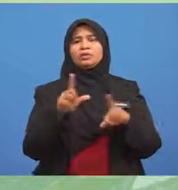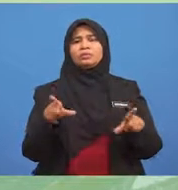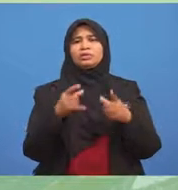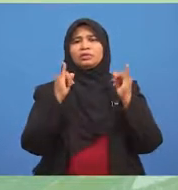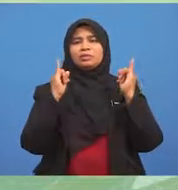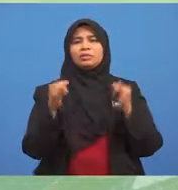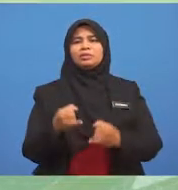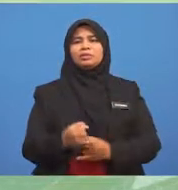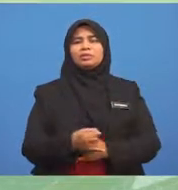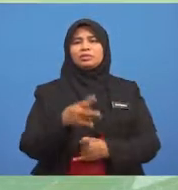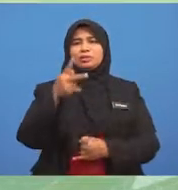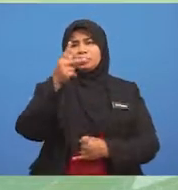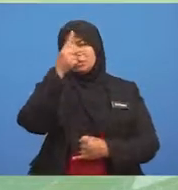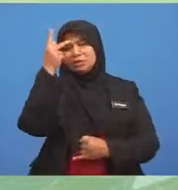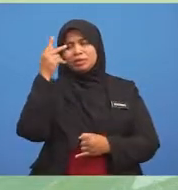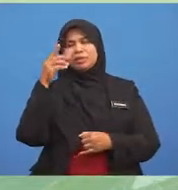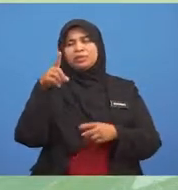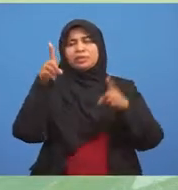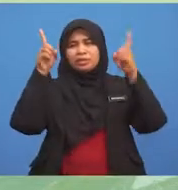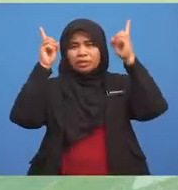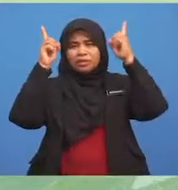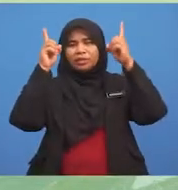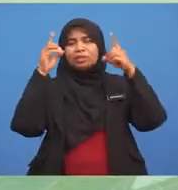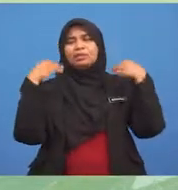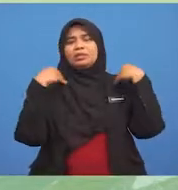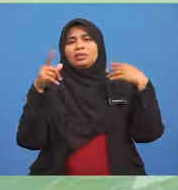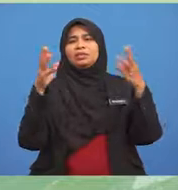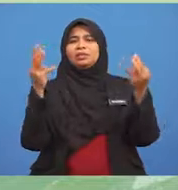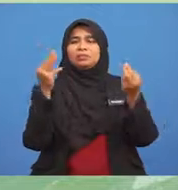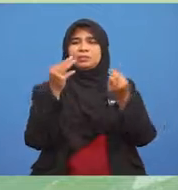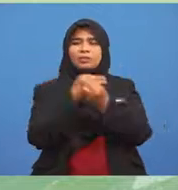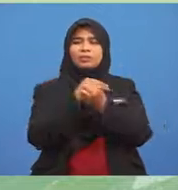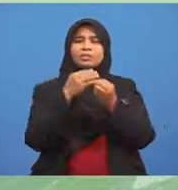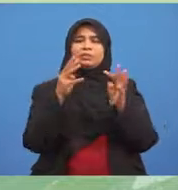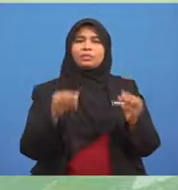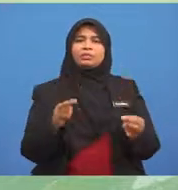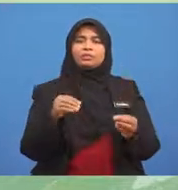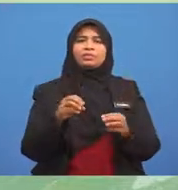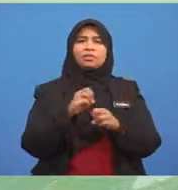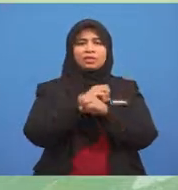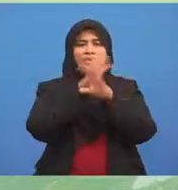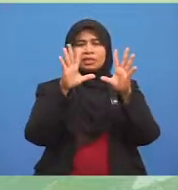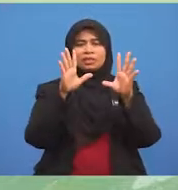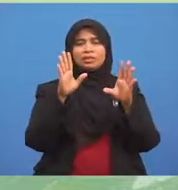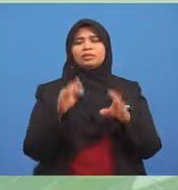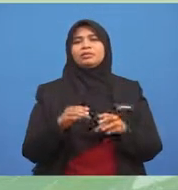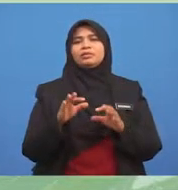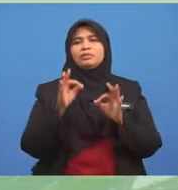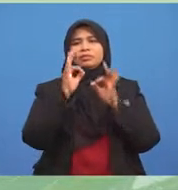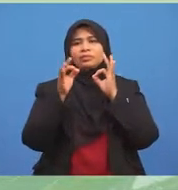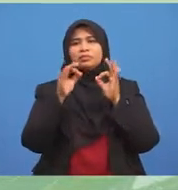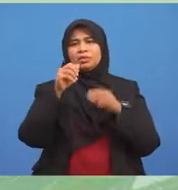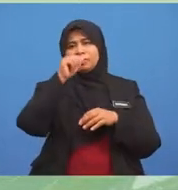apa? Kerana syaitan merupakan musuh manusia yang nyata. Seperti mana firman Allah